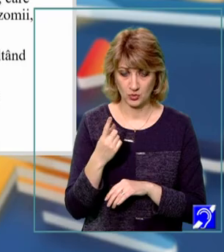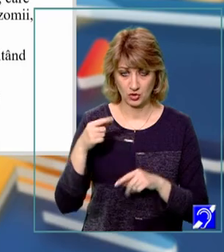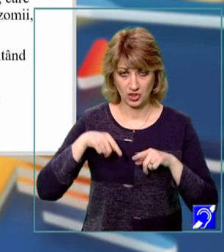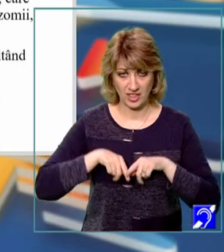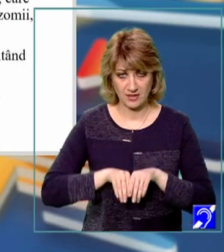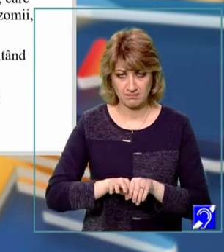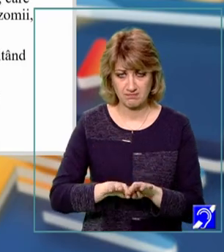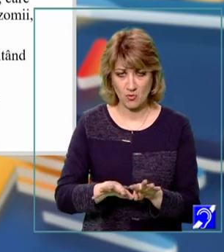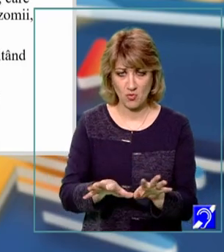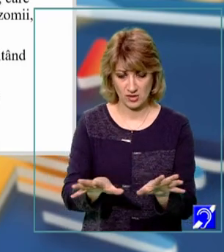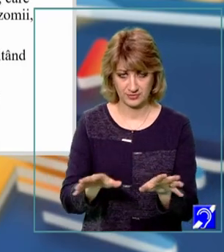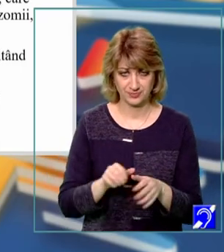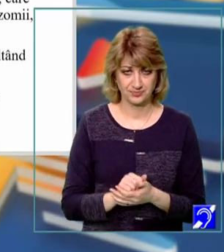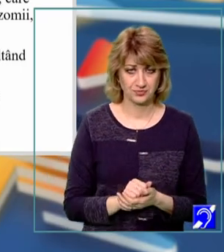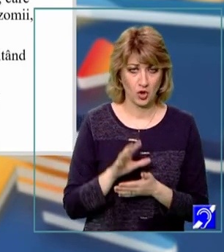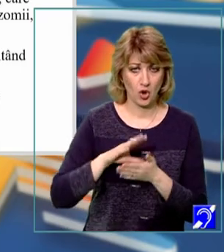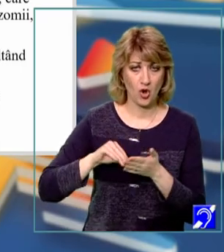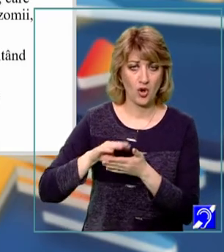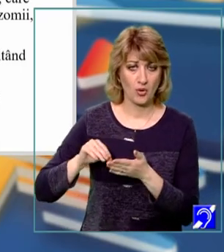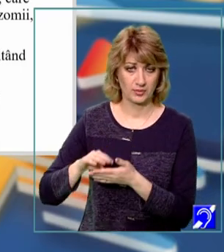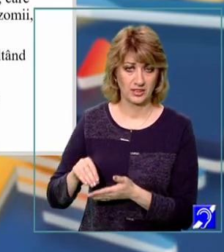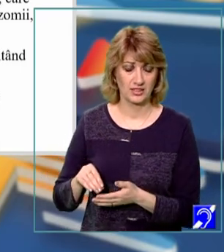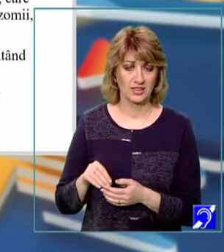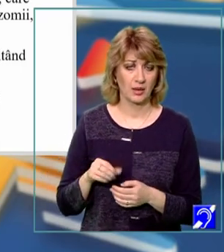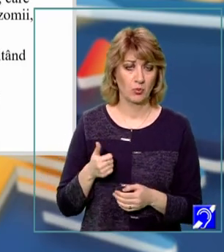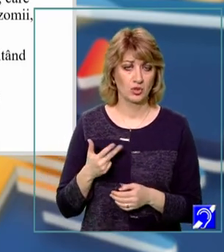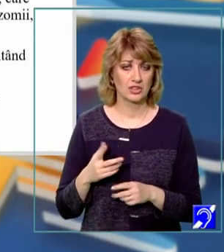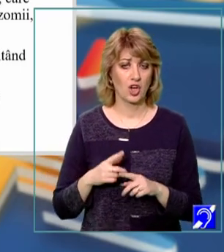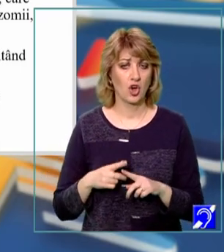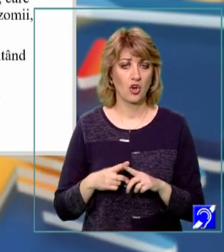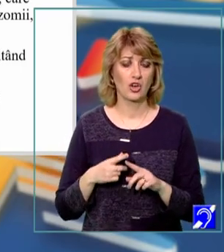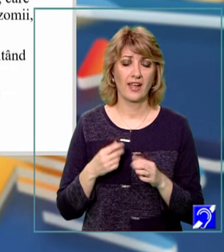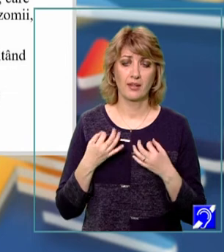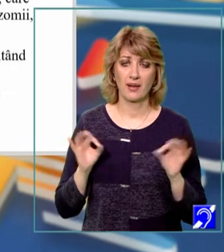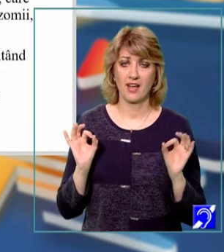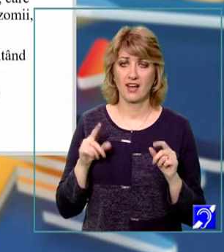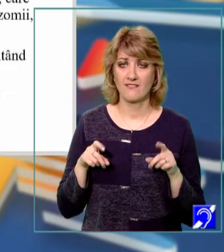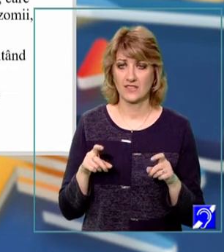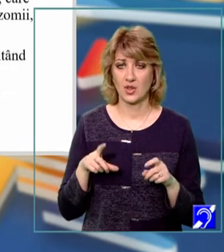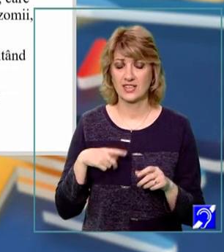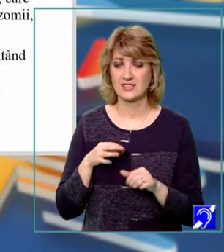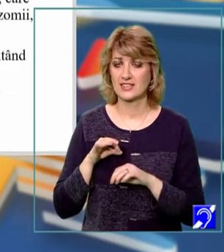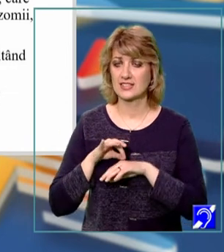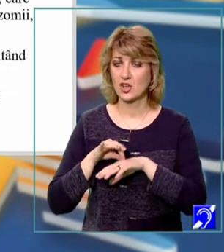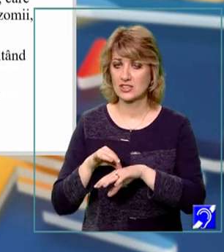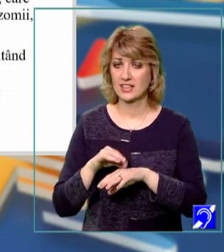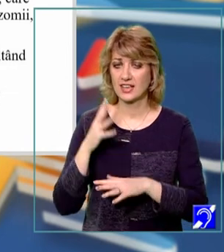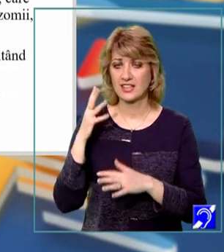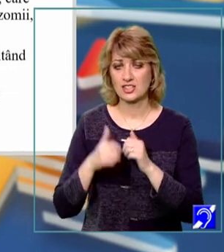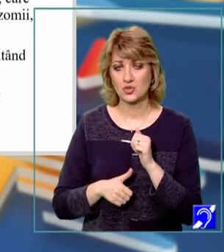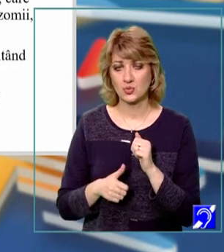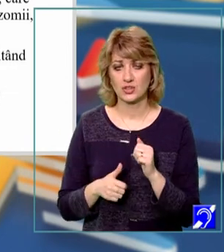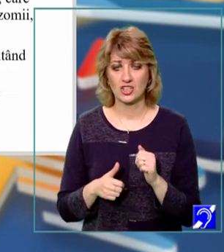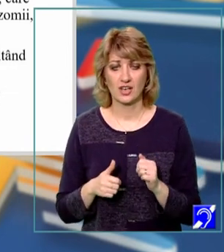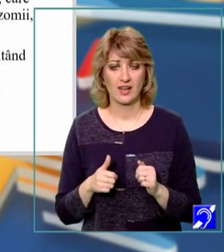ies mult mai multe copii. De multe ori, eliberarea virusurilor este însoțită de distrugerea